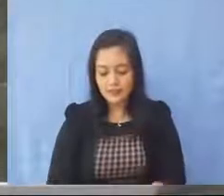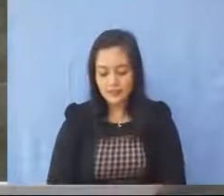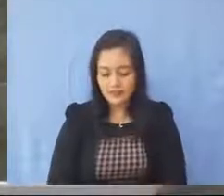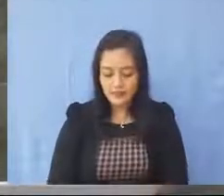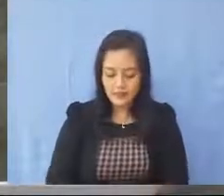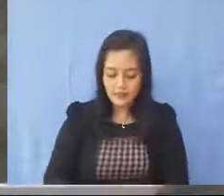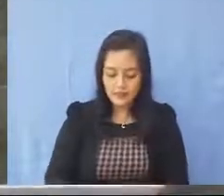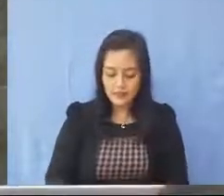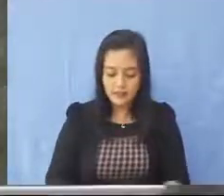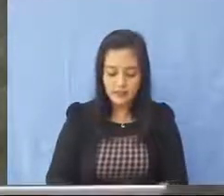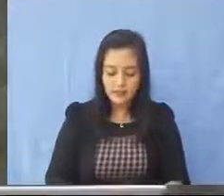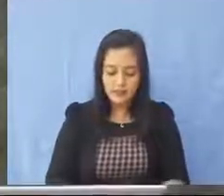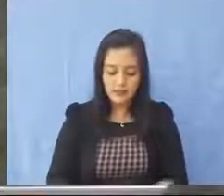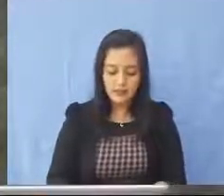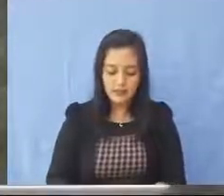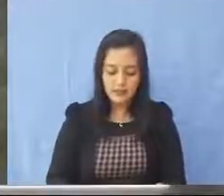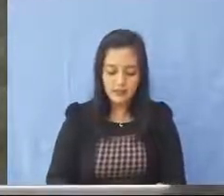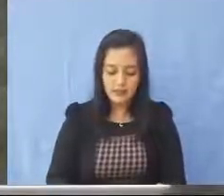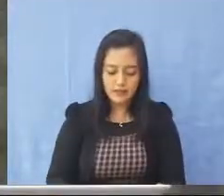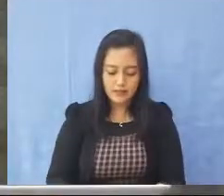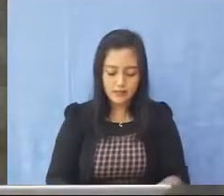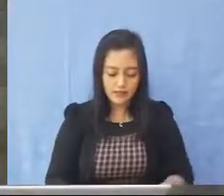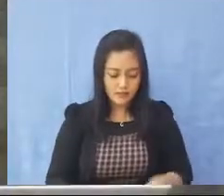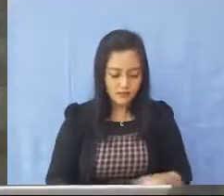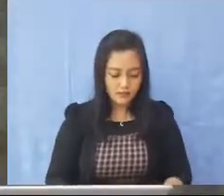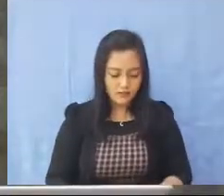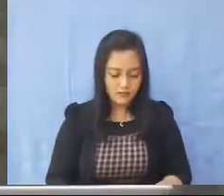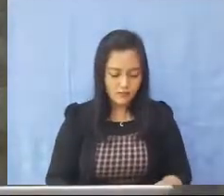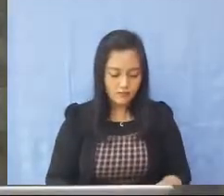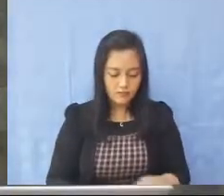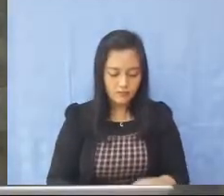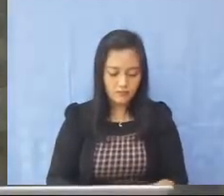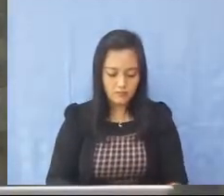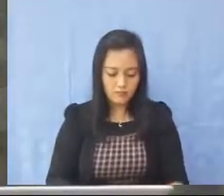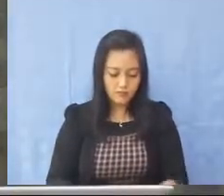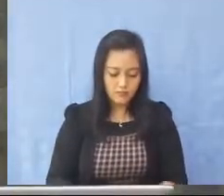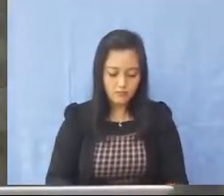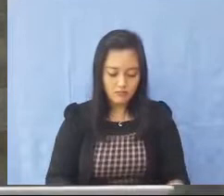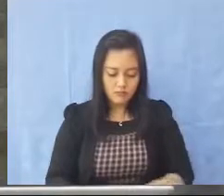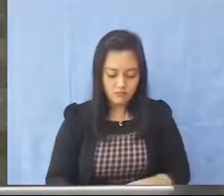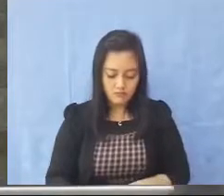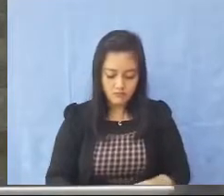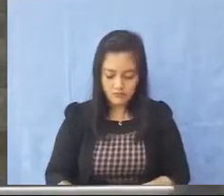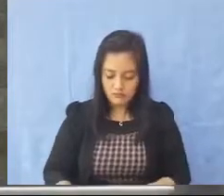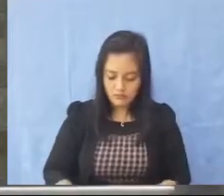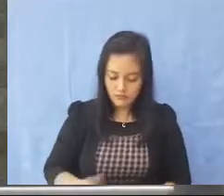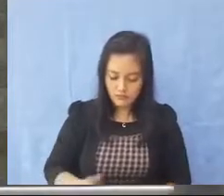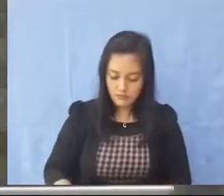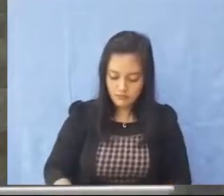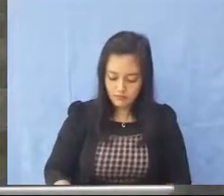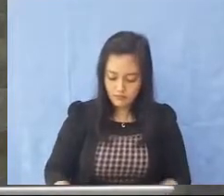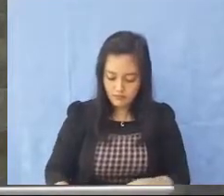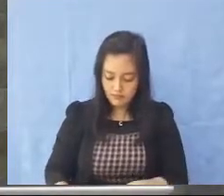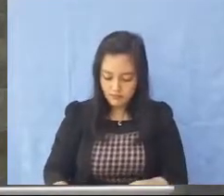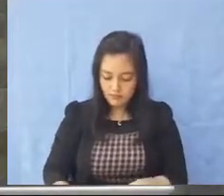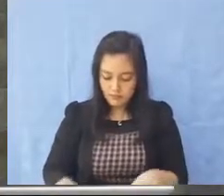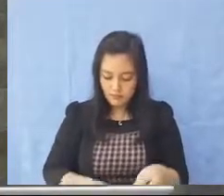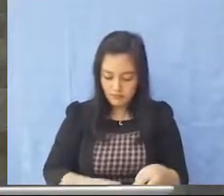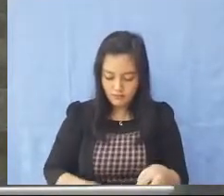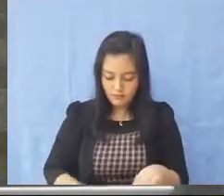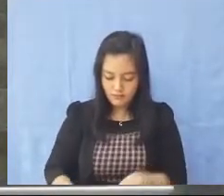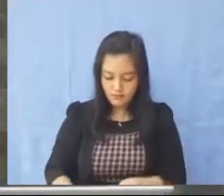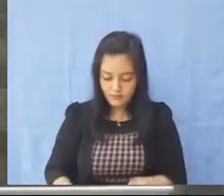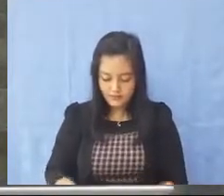ng synopsis ng books of the Bible. Hindi po natin 'to pag-aaralan katulad sinabi ko po sa inyo last Sunday, ay hindi po